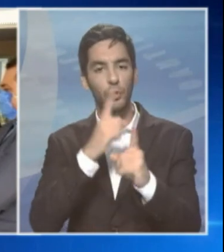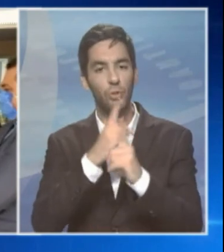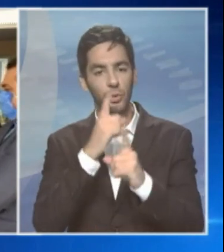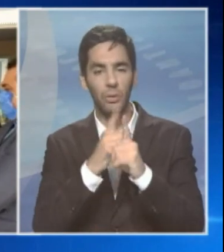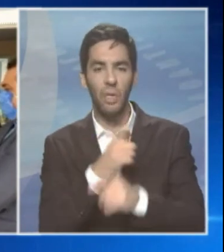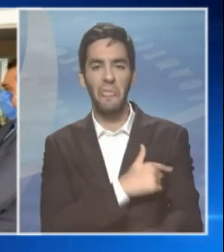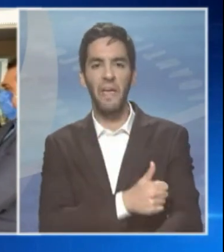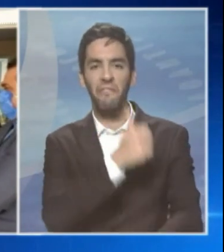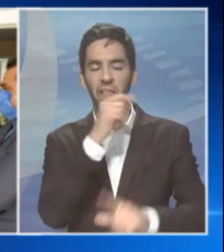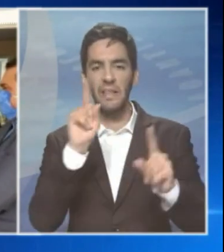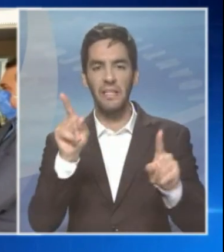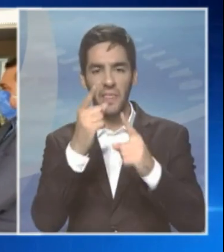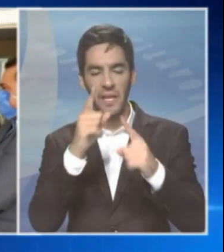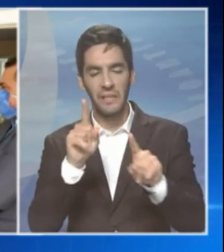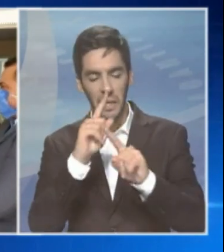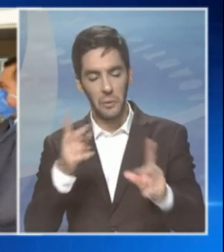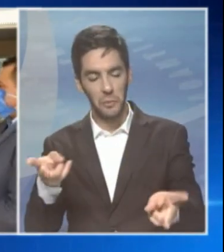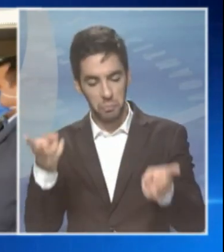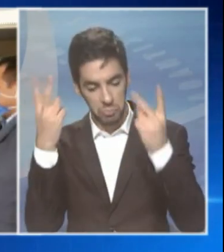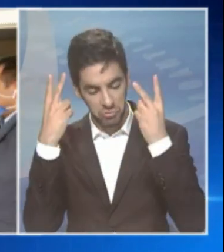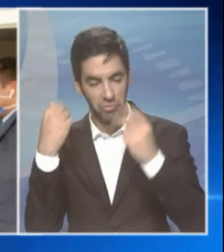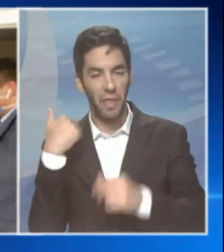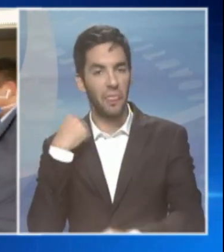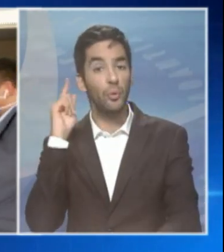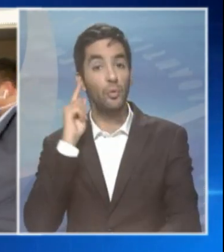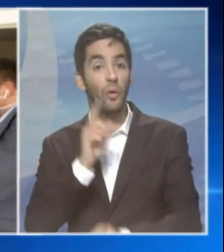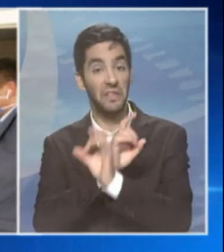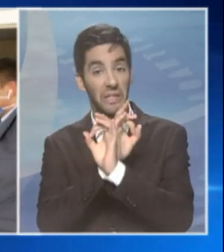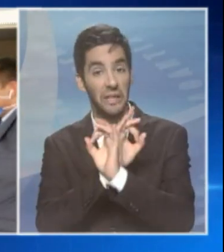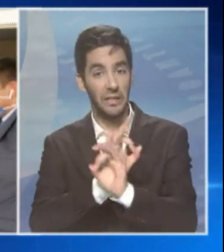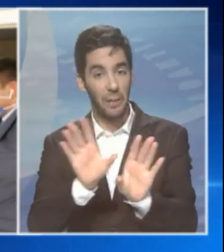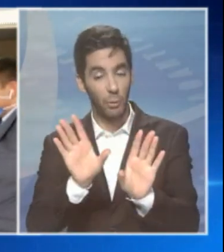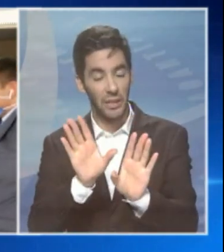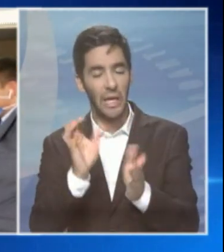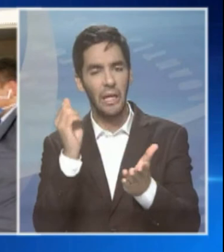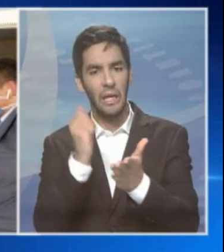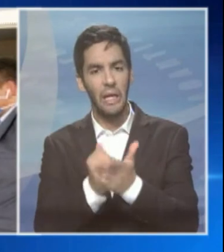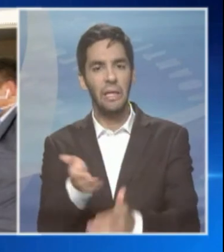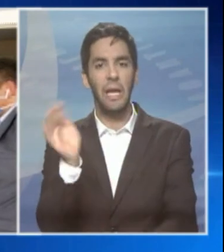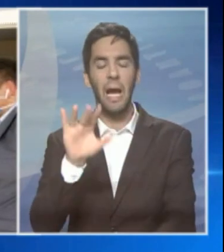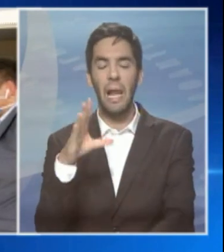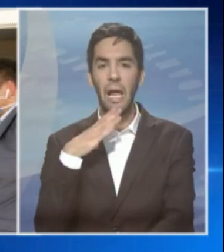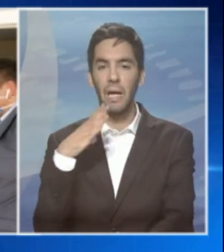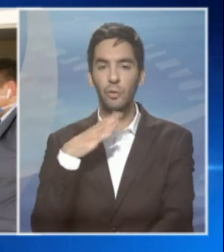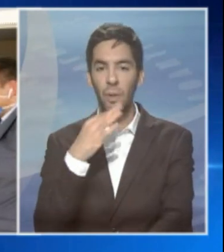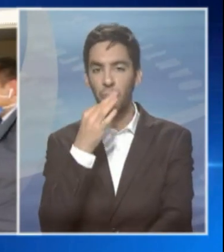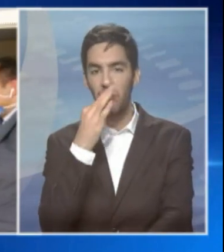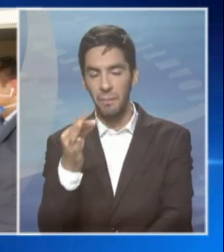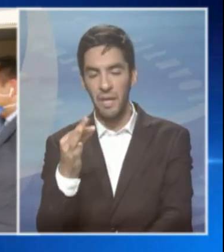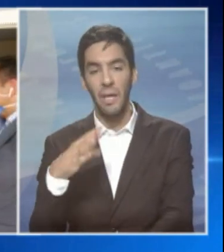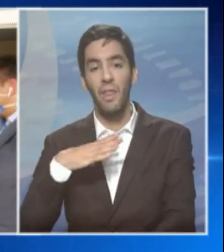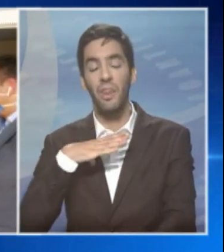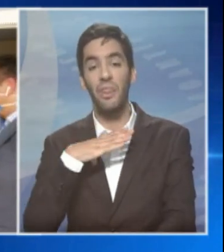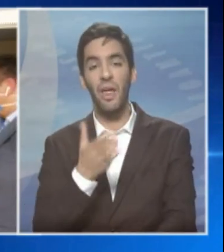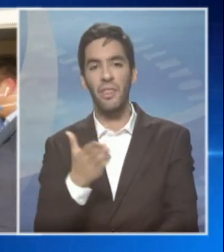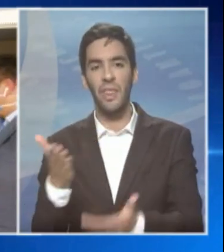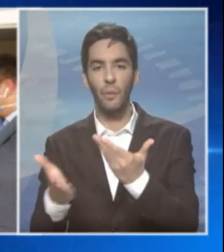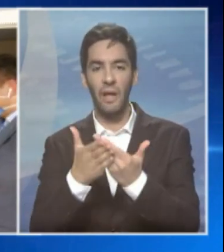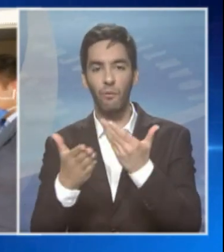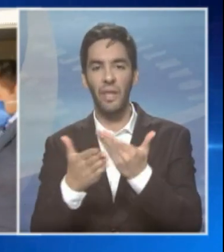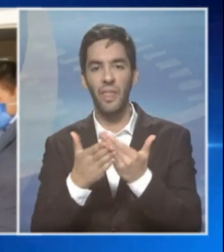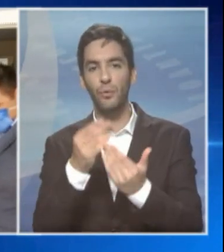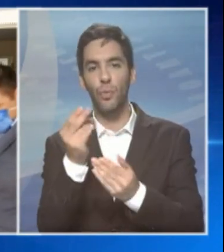των καθηκόντων ή και σε περιπτώσεις προσώπων που αρνήθηκαν να συμβάλλουν στη συλλογική